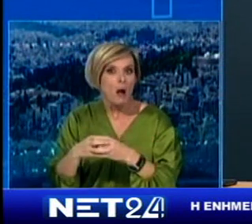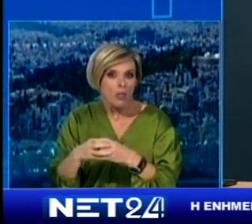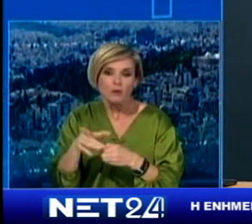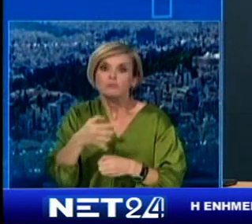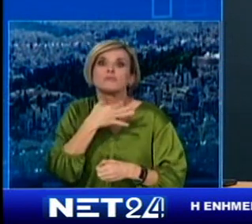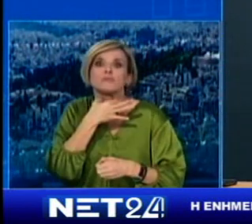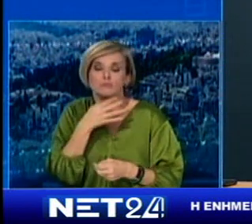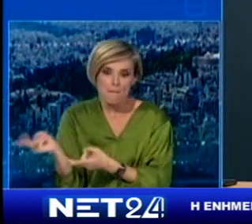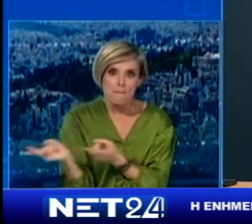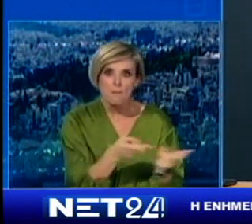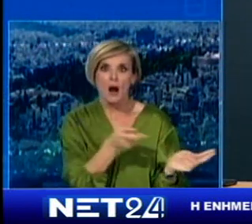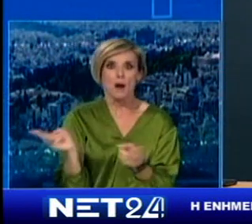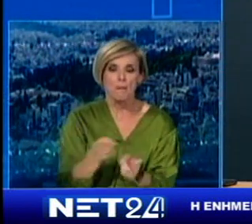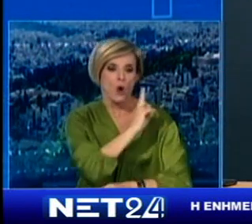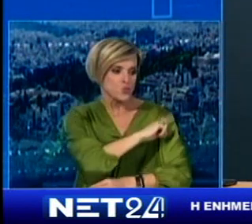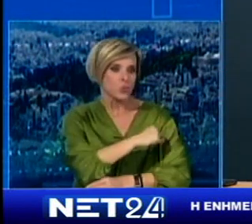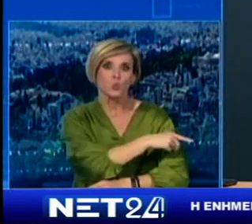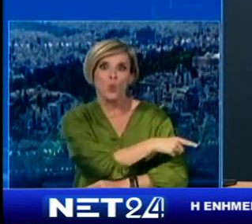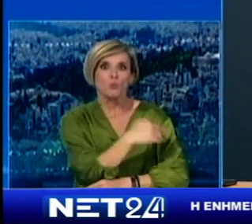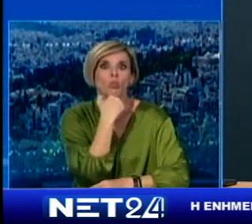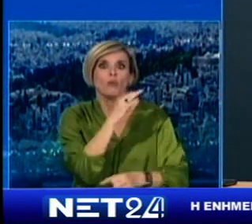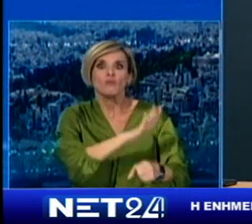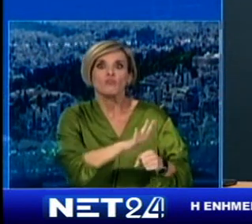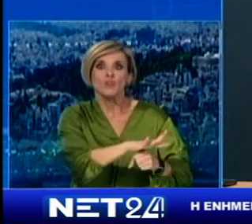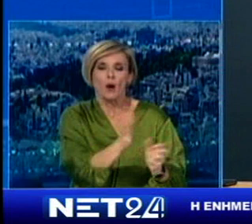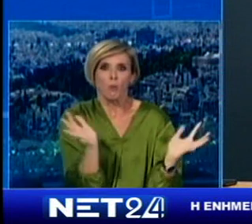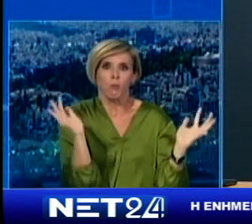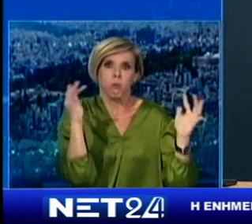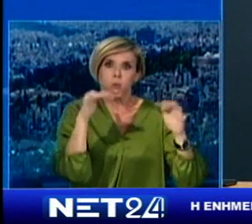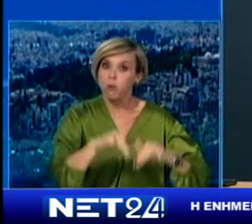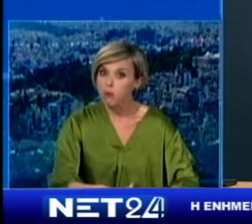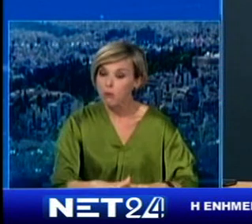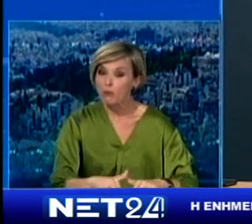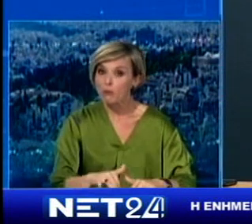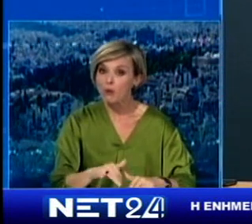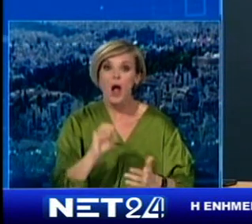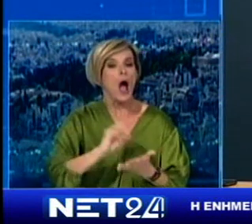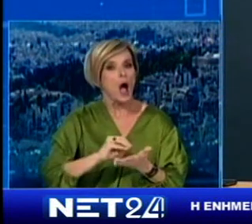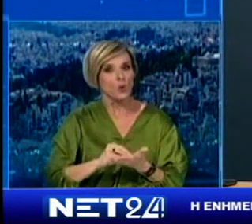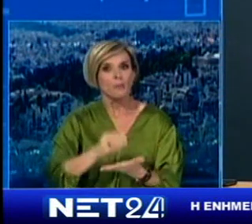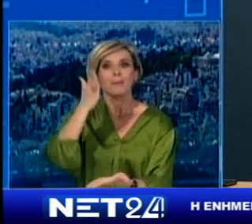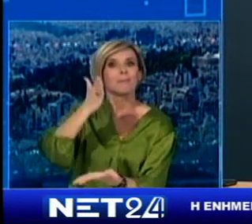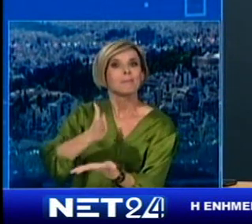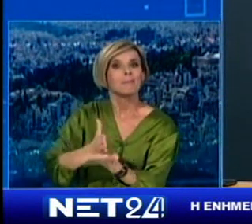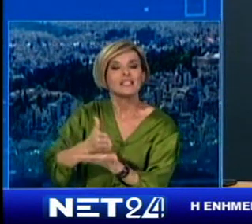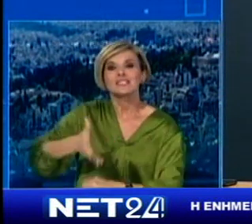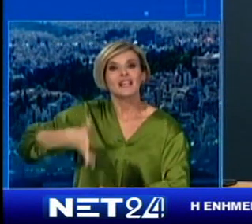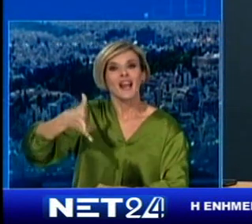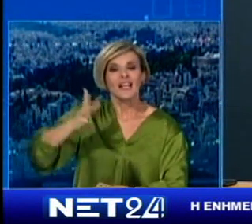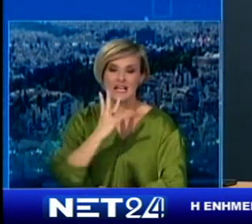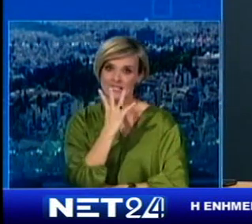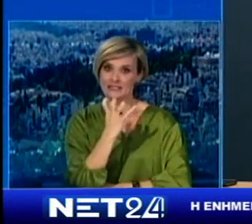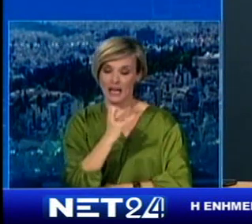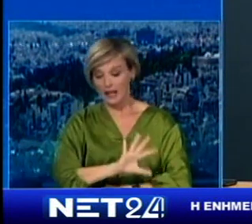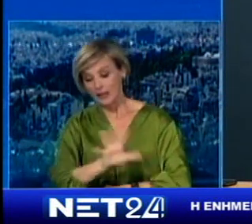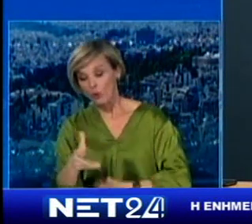υγείας. Επίσης, μεγάλη βαρύτητα έχει η μεγάλη αύξηση που βλέπουμε και στην ενδιάμεση ηλικιακή ομάδα των 40 έως 65, διότι